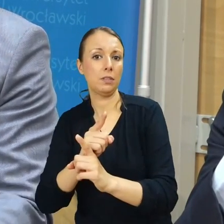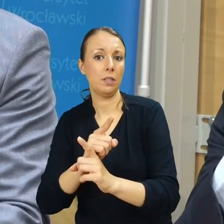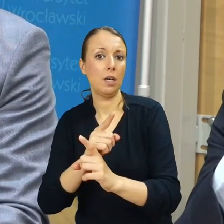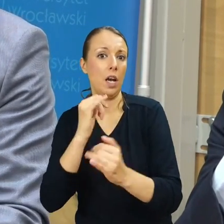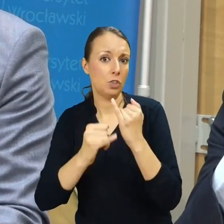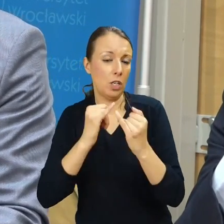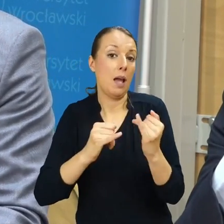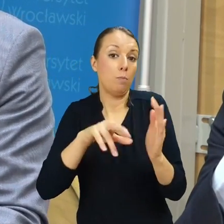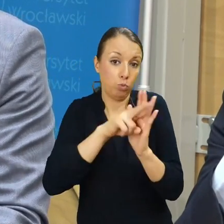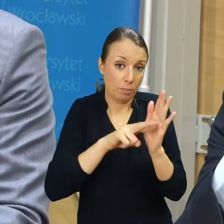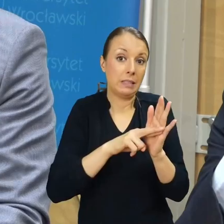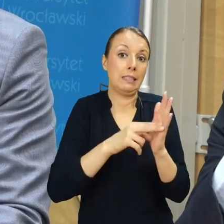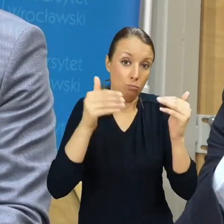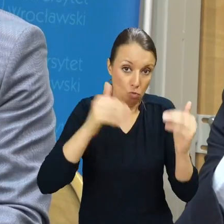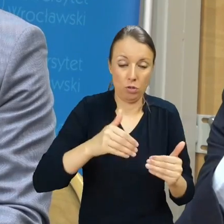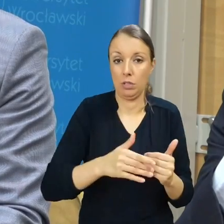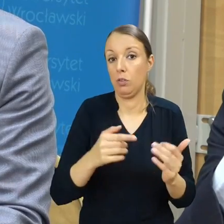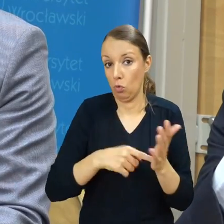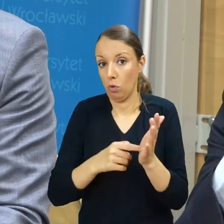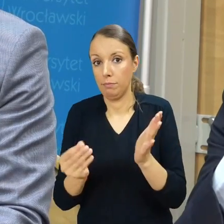bardzo często też przecież w uzasadnieniach